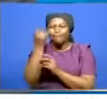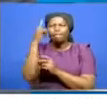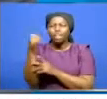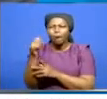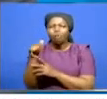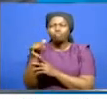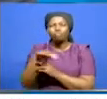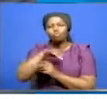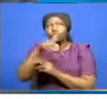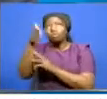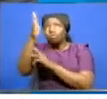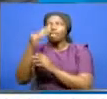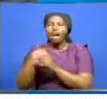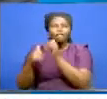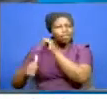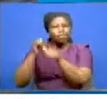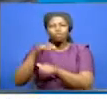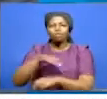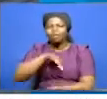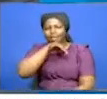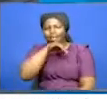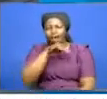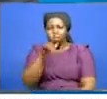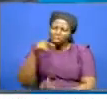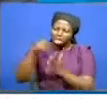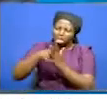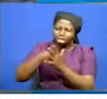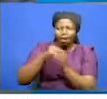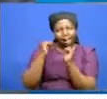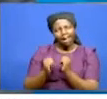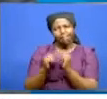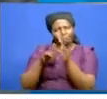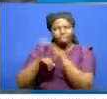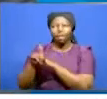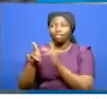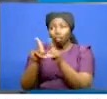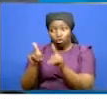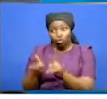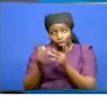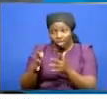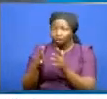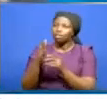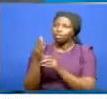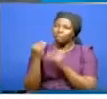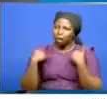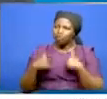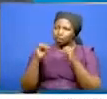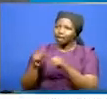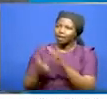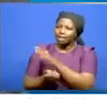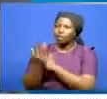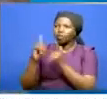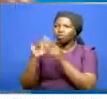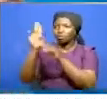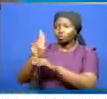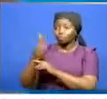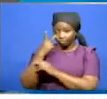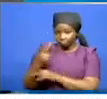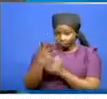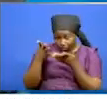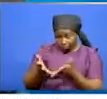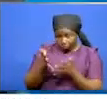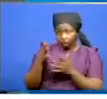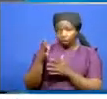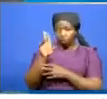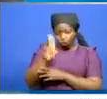amekataa Raila. Ndio unangangana kuingia pale. Hata sasa hivi tukamuelezea Uhuru na mwambia tena. Uhuru kama unaona ijetu sasa hivi kuna anafanya